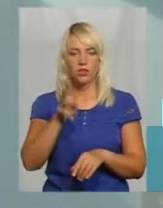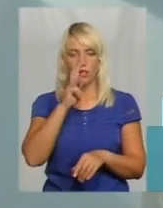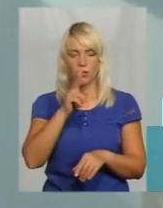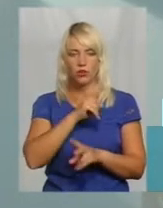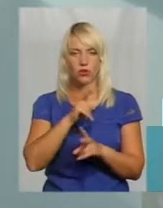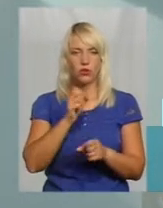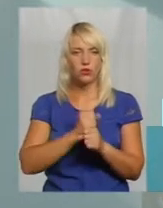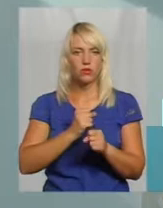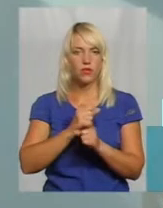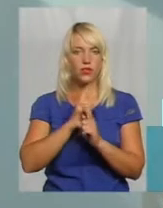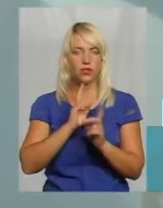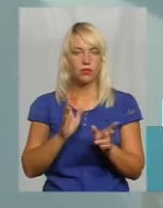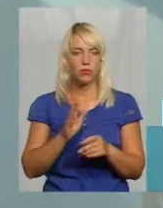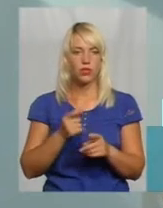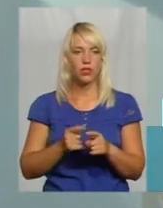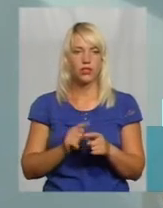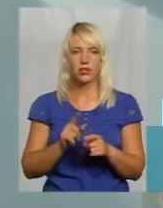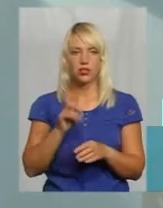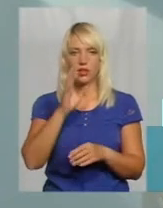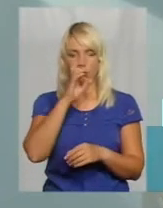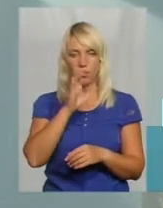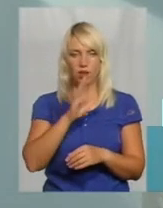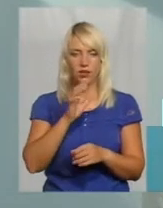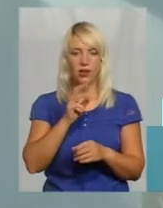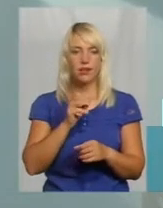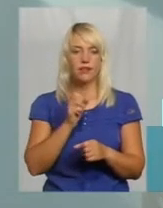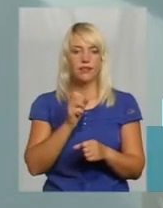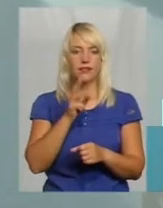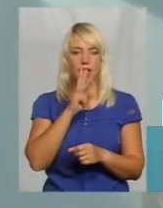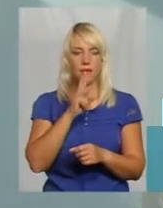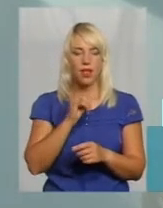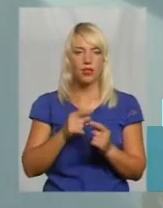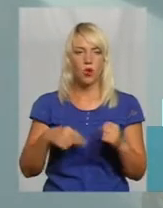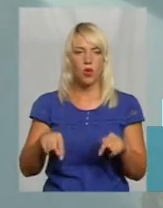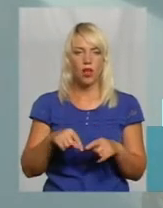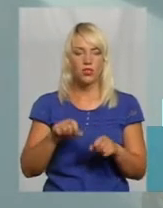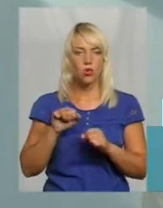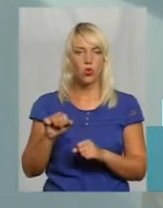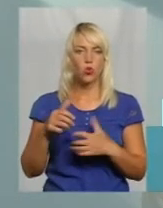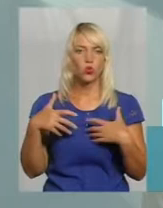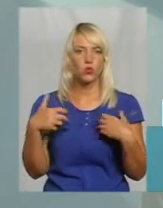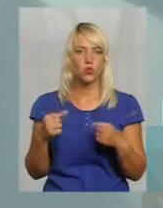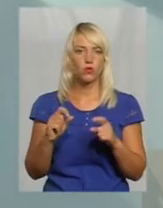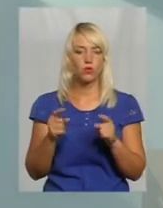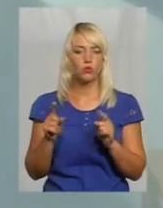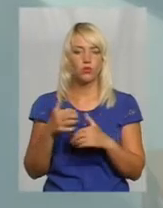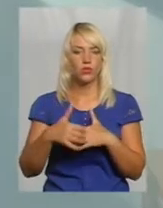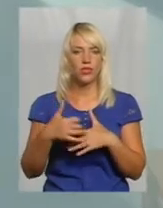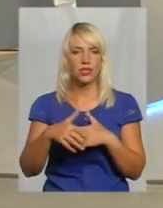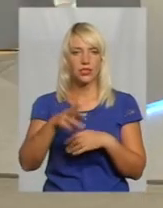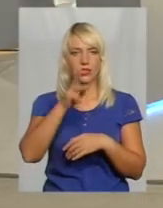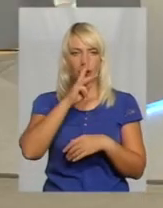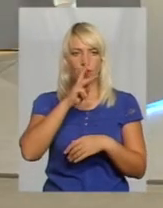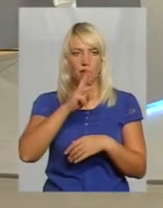не буде. Між іншим, це така ще непогана зарплата в галузі охорони здоров'я, тому що як така середня заробітна